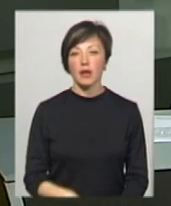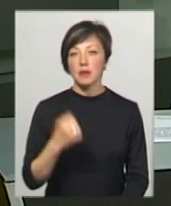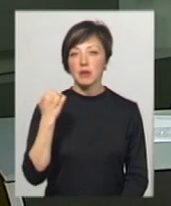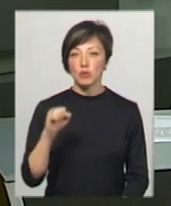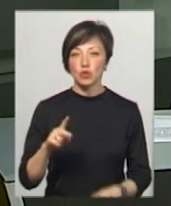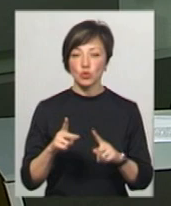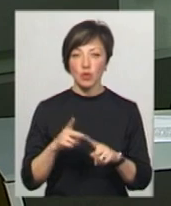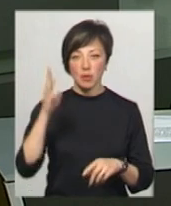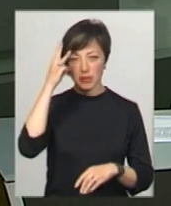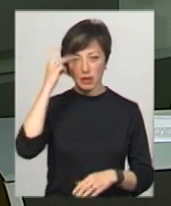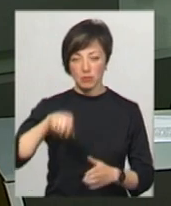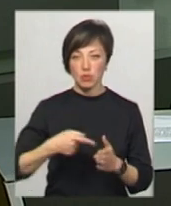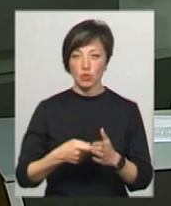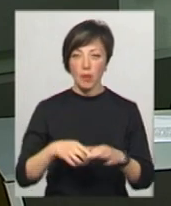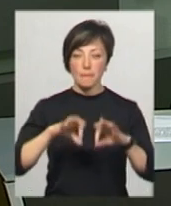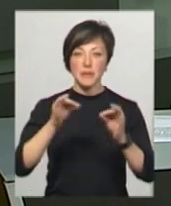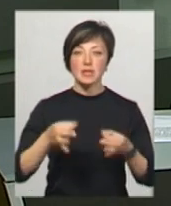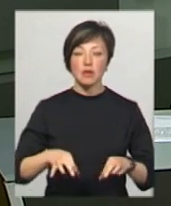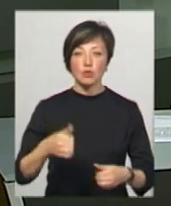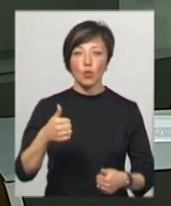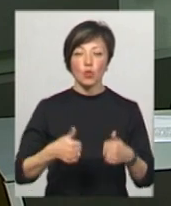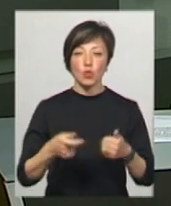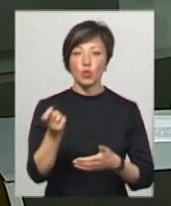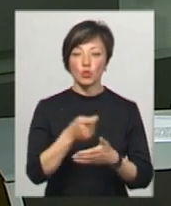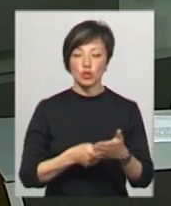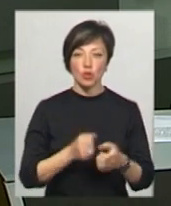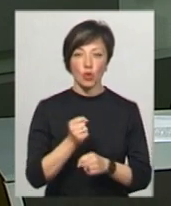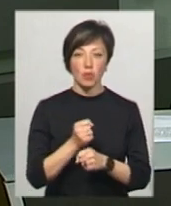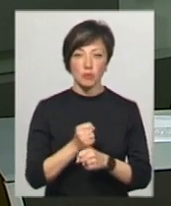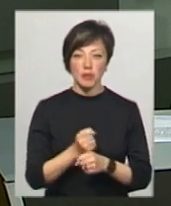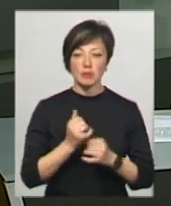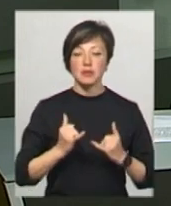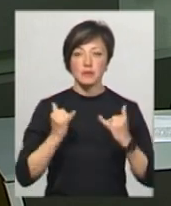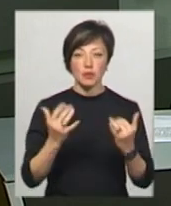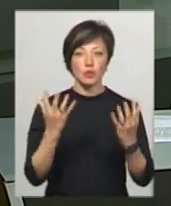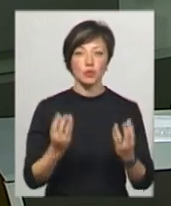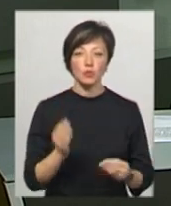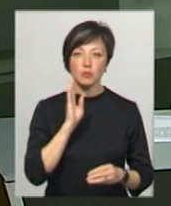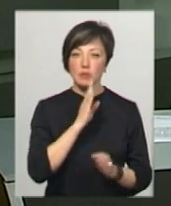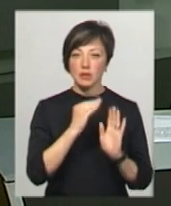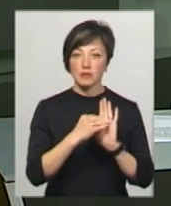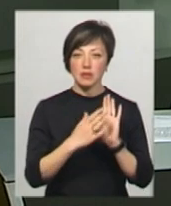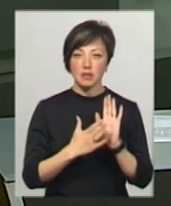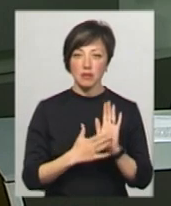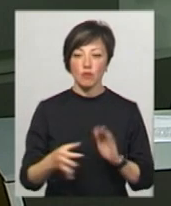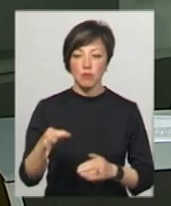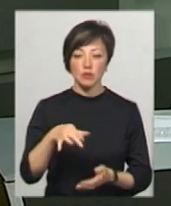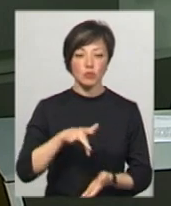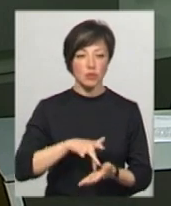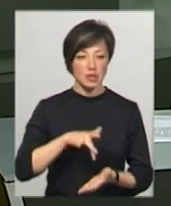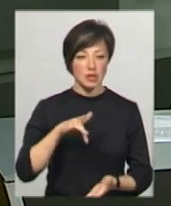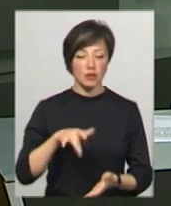Переможців другого Хмельницького міського мистецького конкурсу художніх робіт, присвячених Дню матері, відзначили у обласному